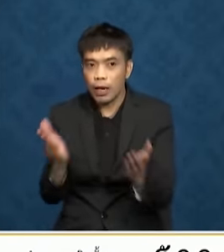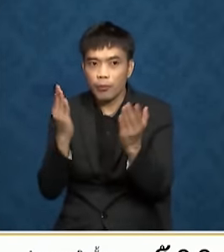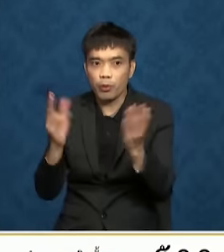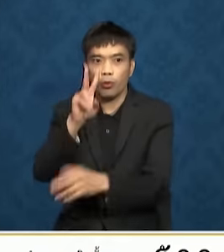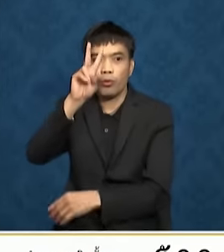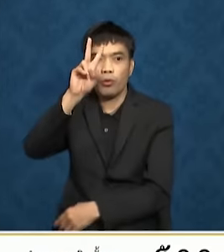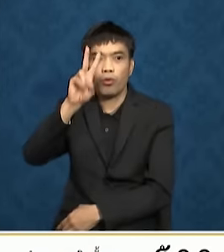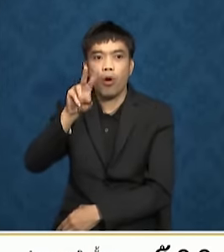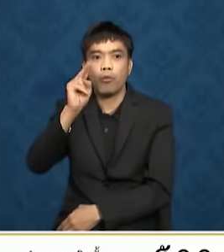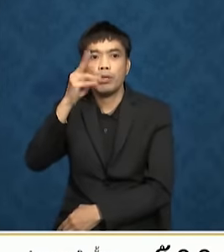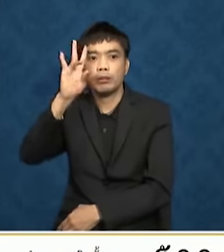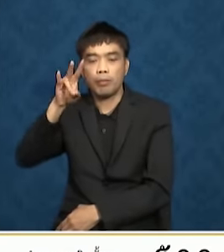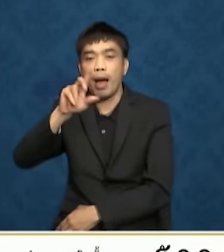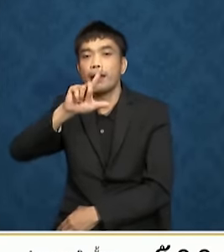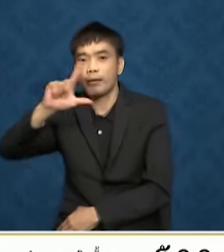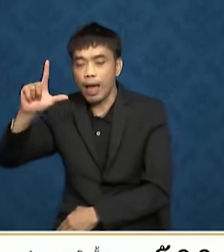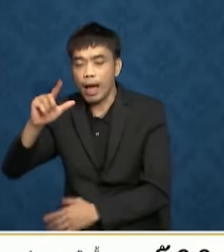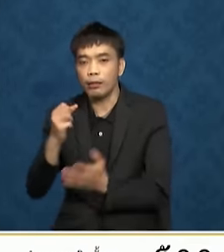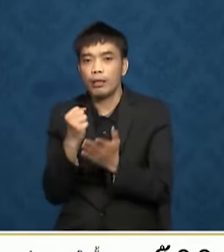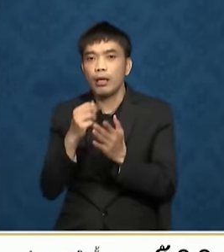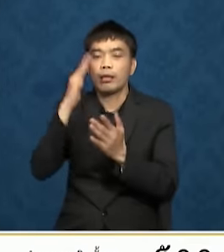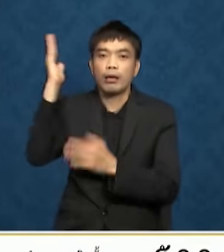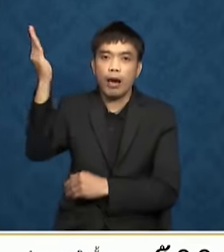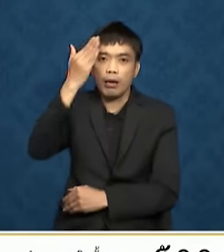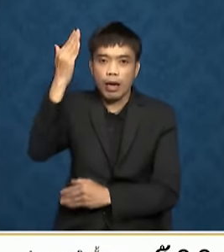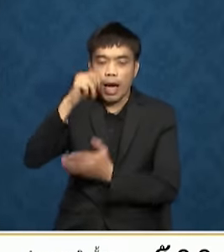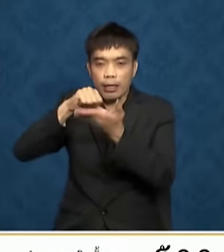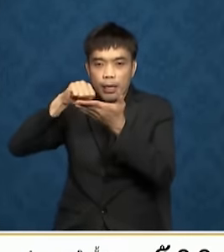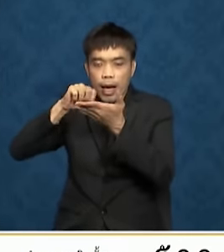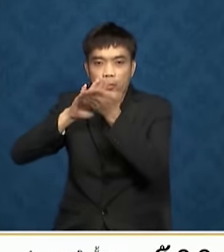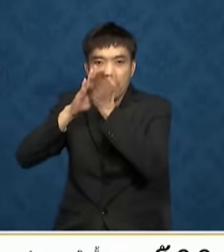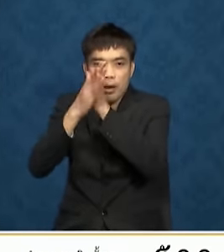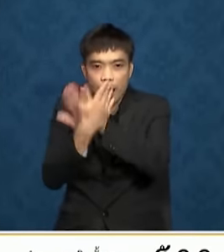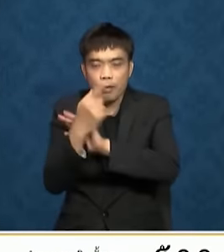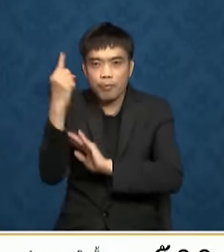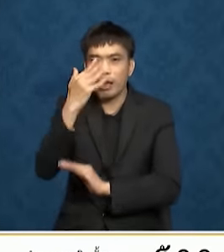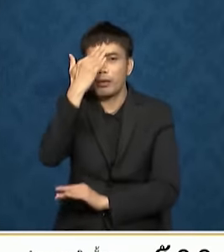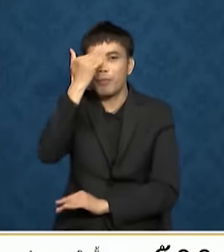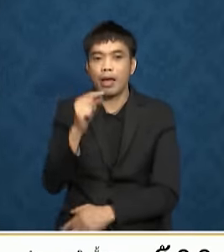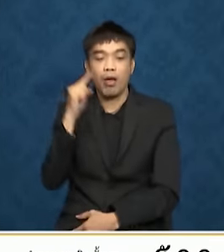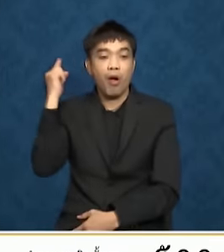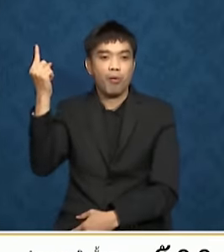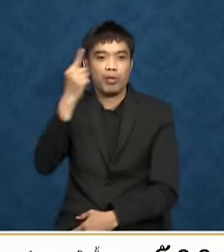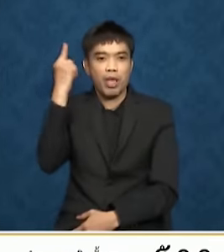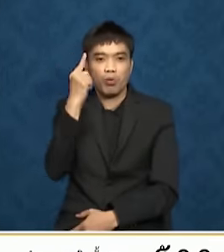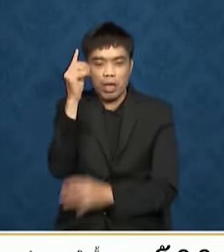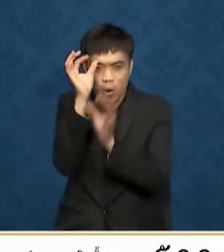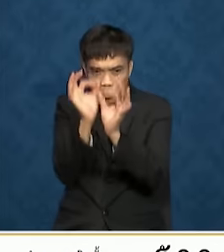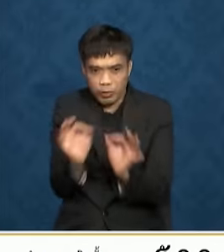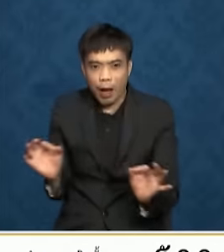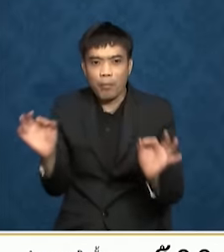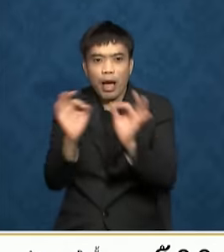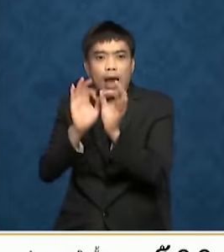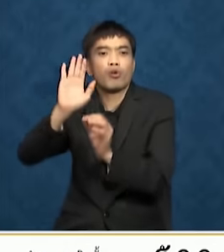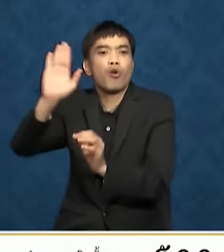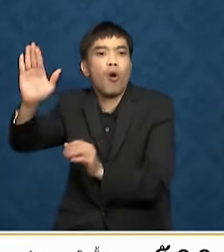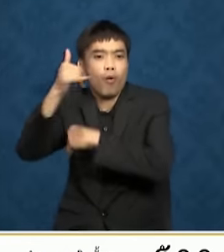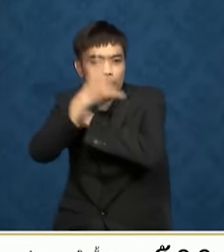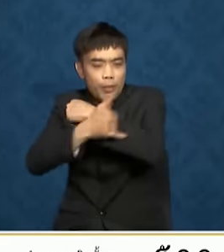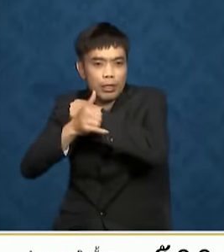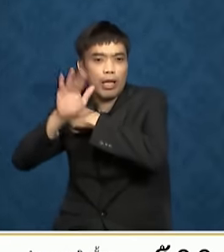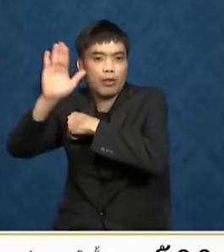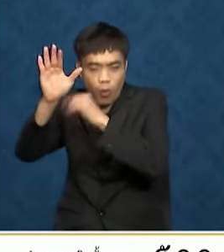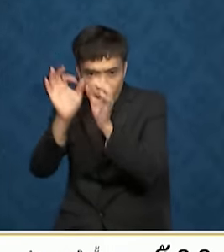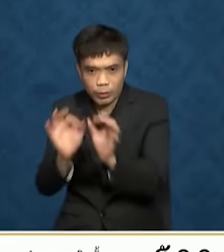ที่จะต่อสู้กับการเปลี่ยนแปลงสภาพภูมิอากาศเพราะเขารู้ว่าการท่องเที่ยวของเขานั้นมันสำคัญกับเศรษฐกิจของประเทศนิวซีแลนด์มา